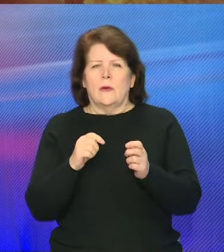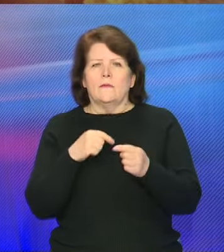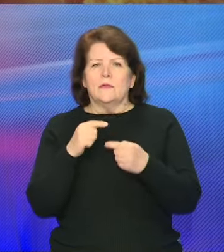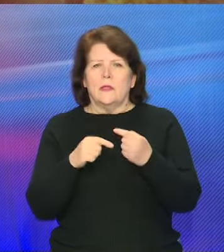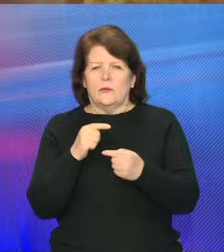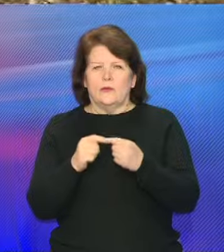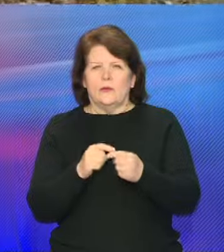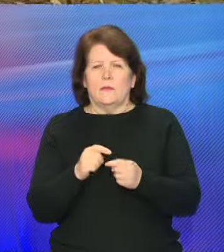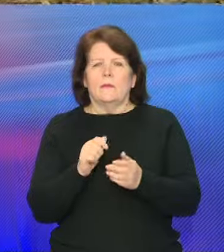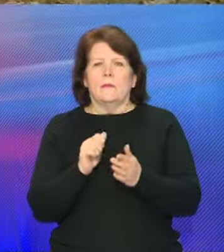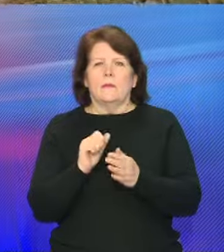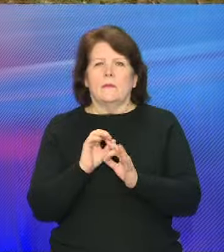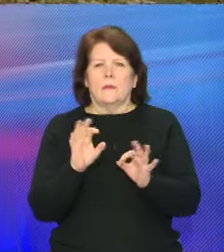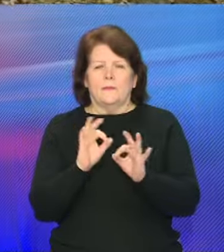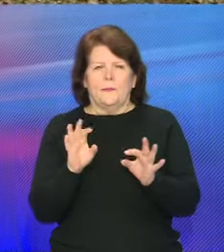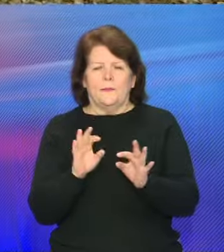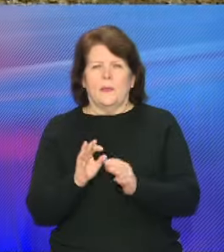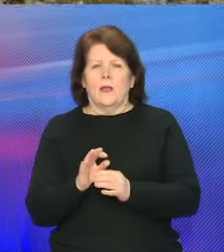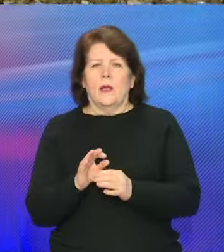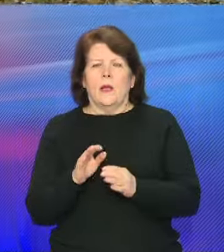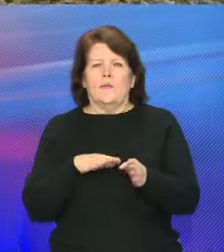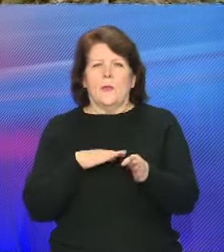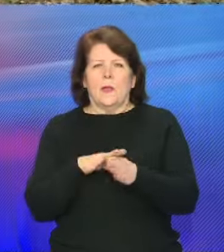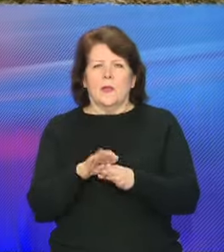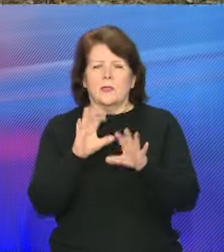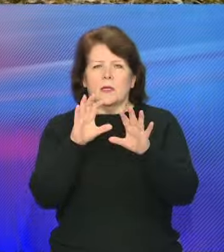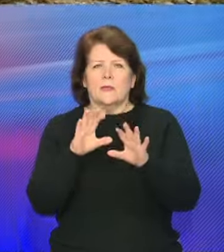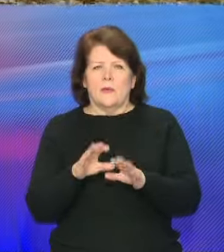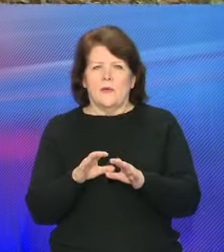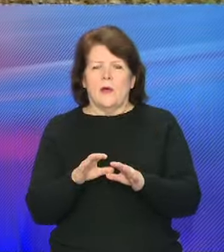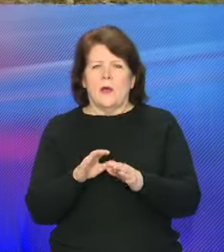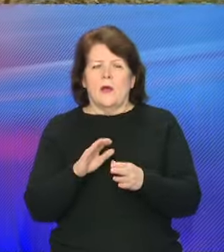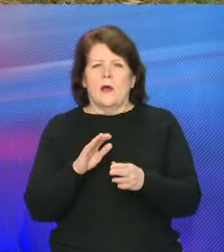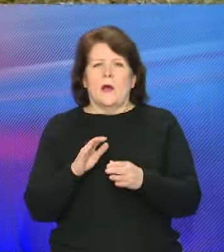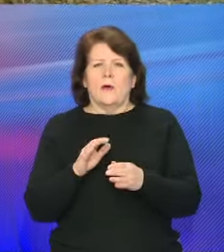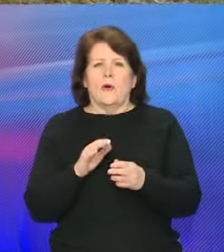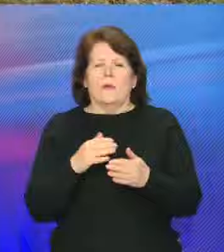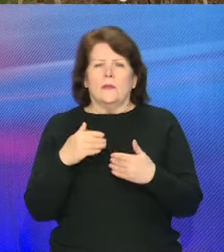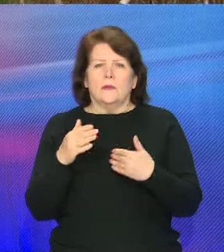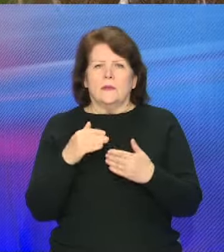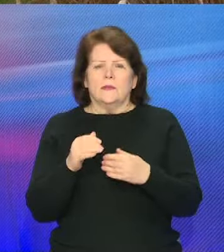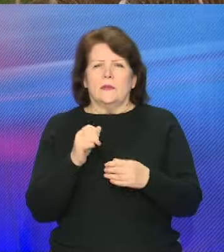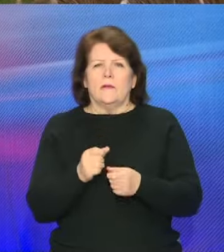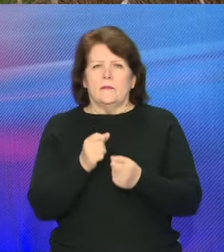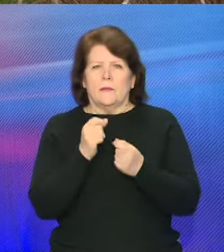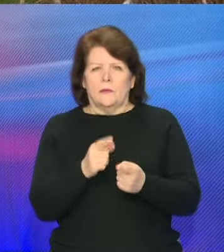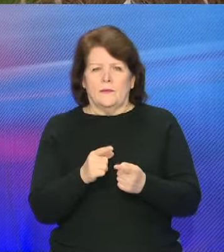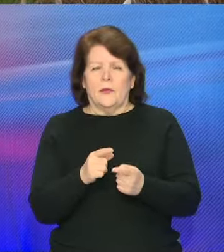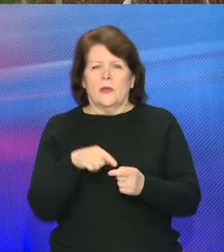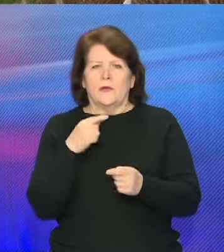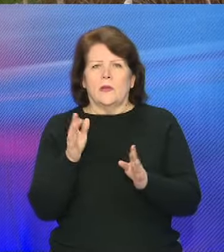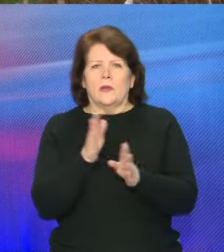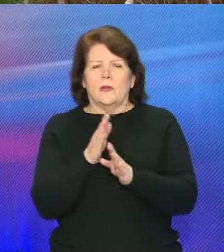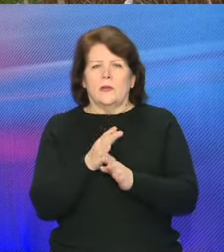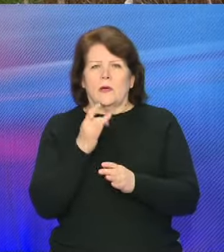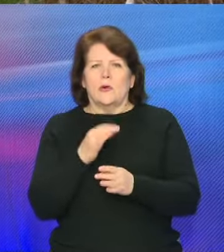матеріалі. Виконання насельництвом законодавства у сфері обиходження з твердими бытовими відходами, констатують екологи, для